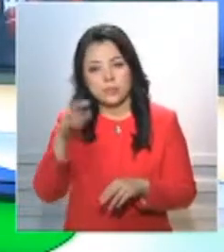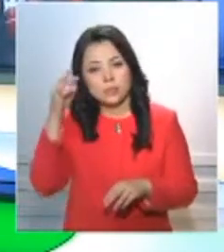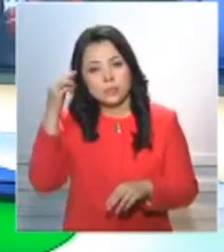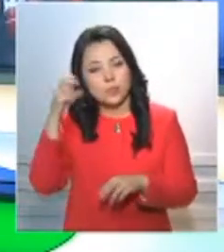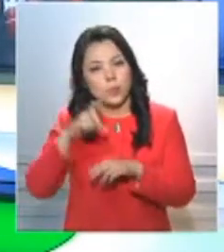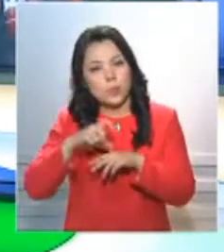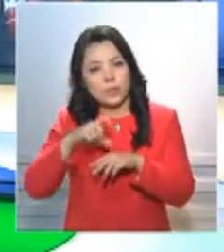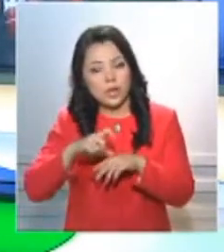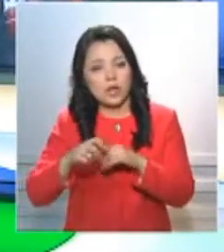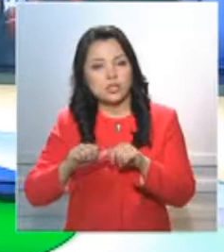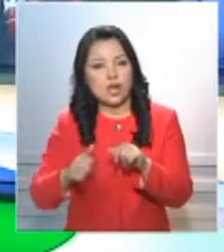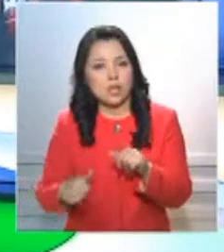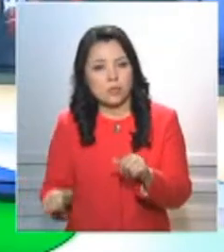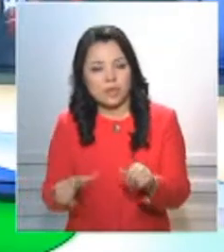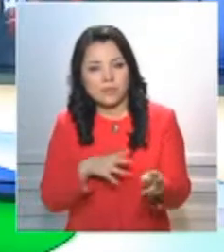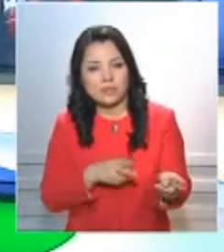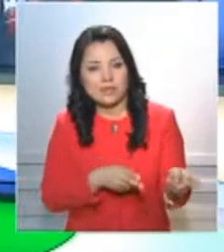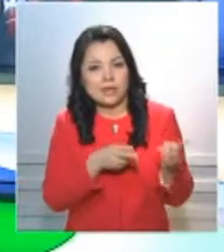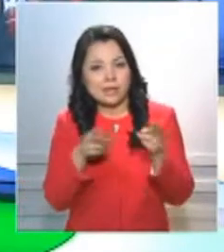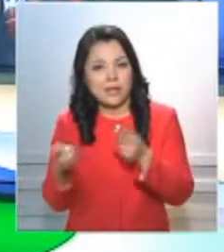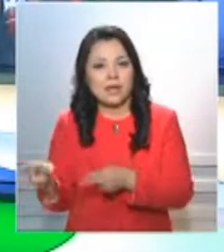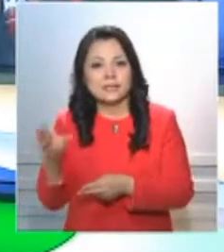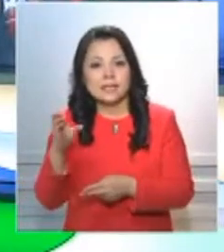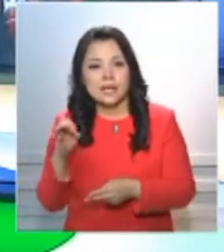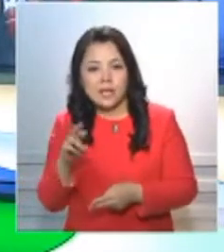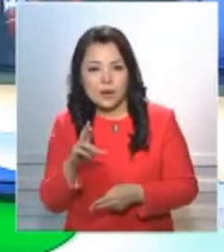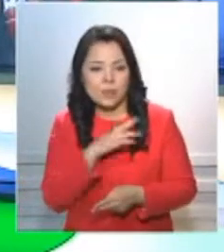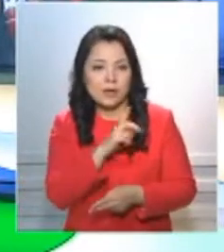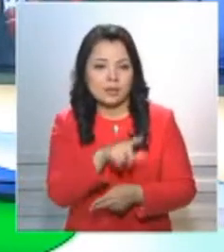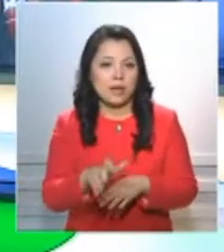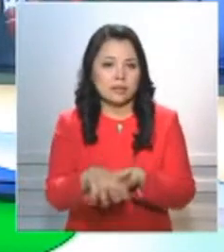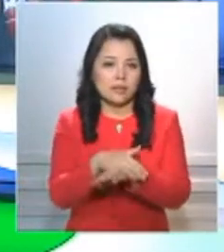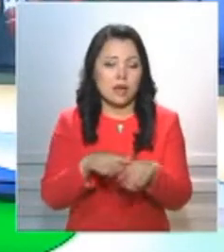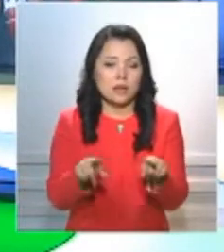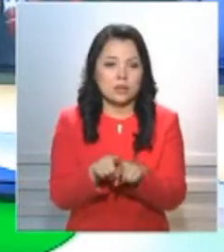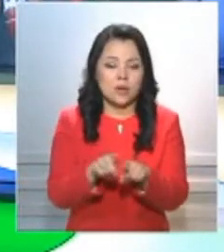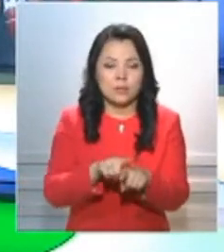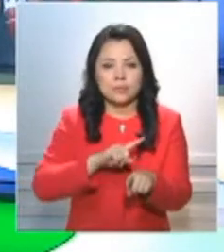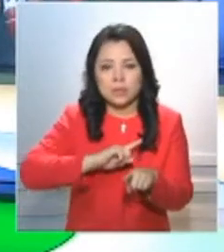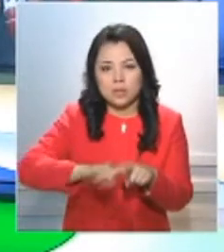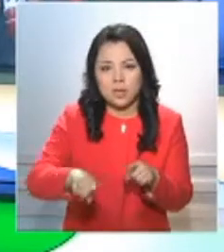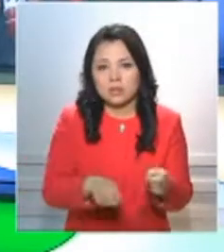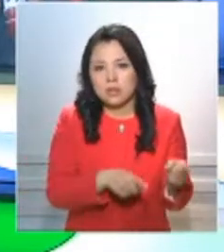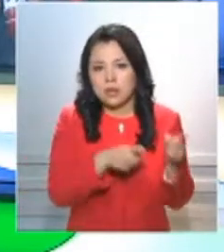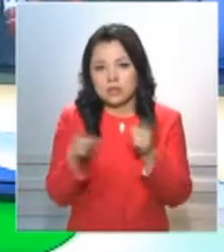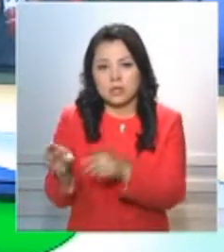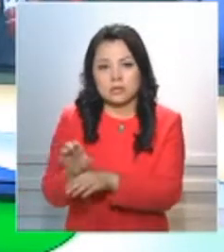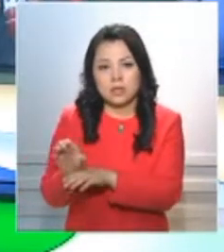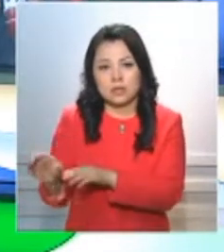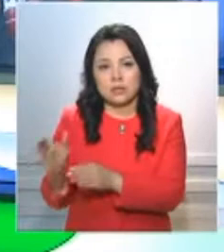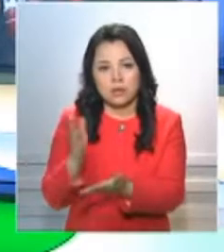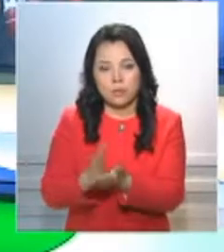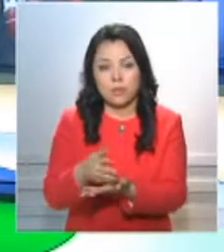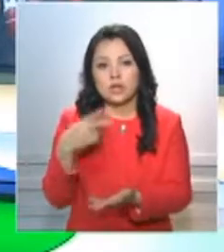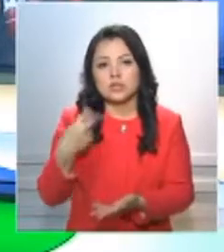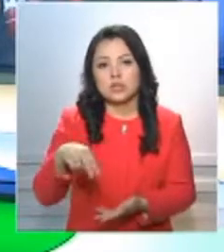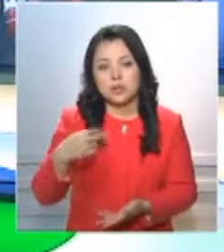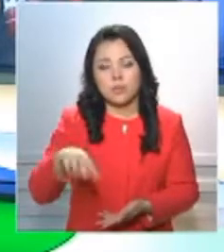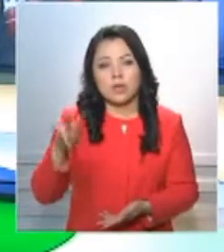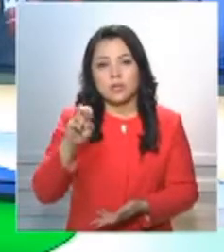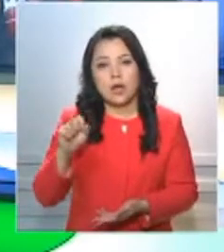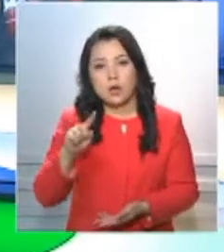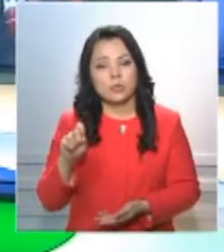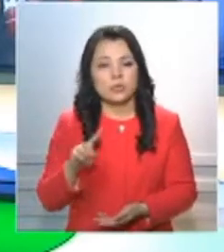жетті. Есесіне Түркияда осыншама сериялық босқынды кәрі қорлыққа жөнелтетін болады. Анкара мен Брюссель 20-шы наурызда